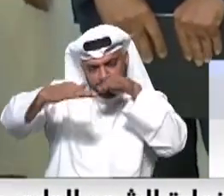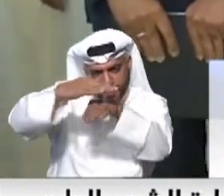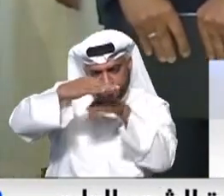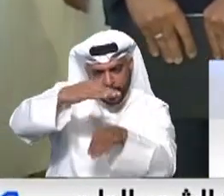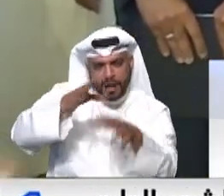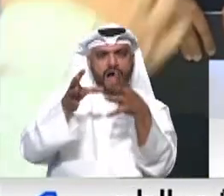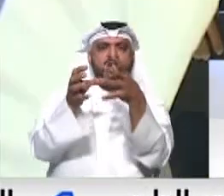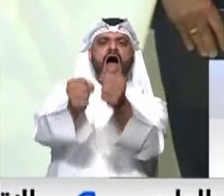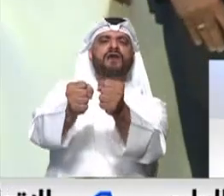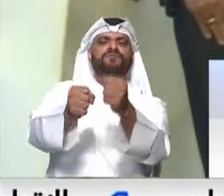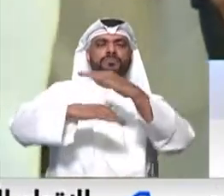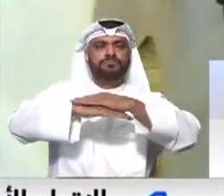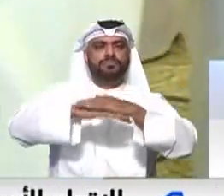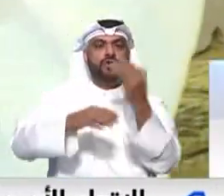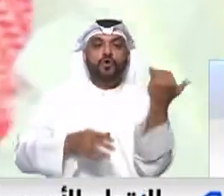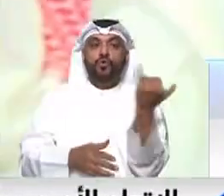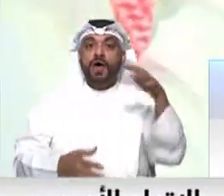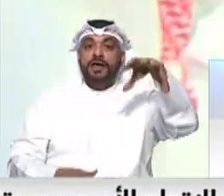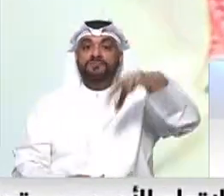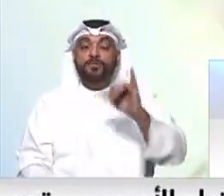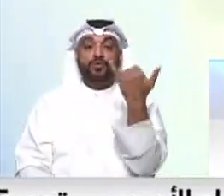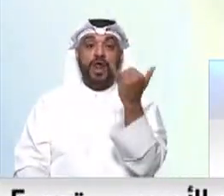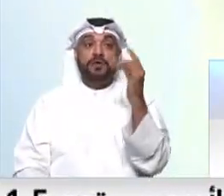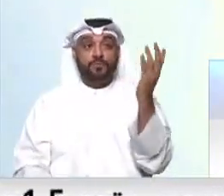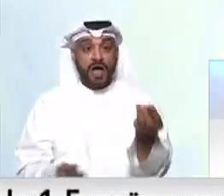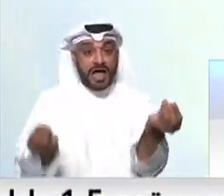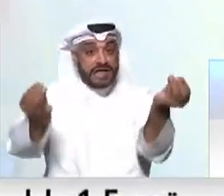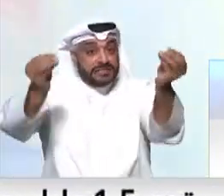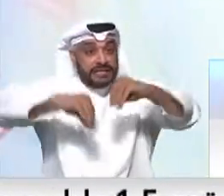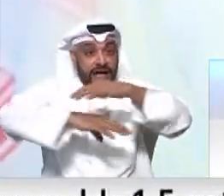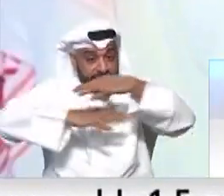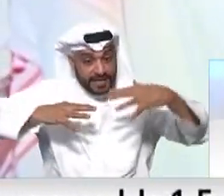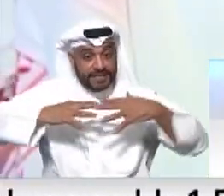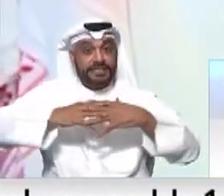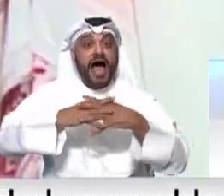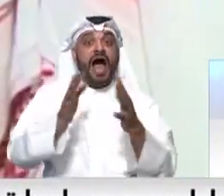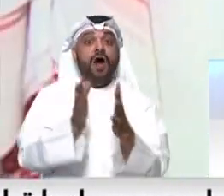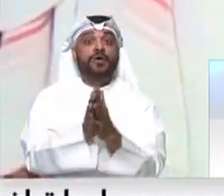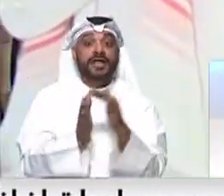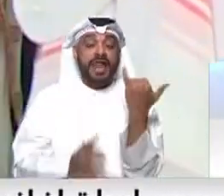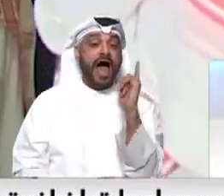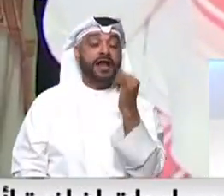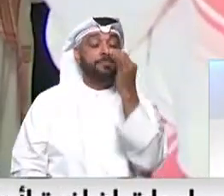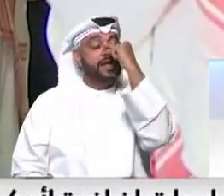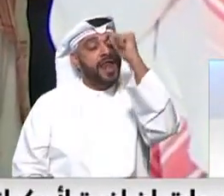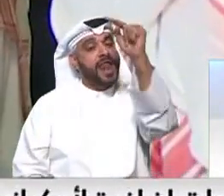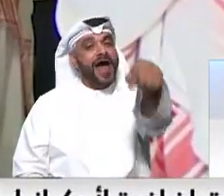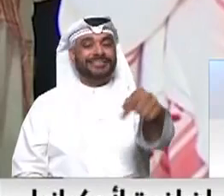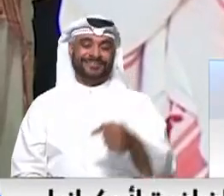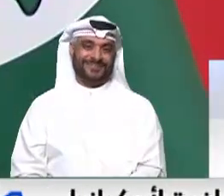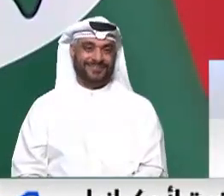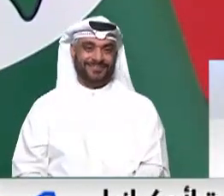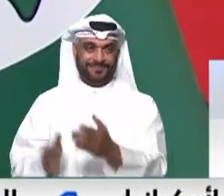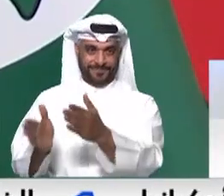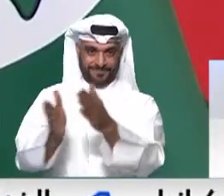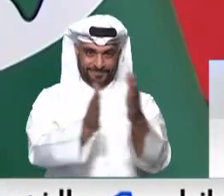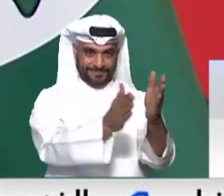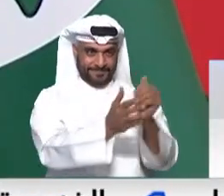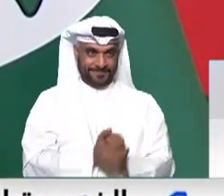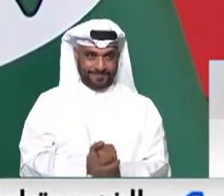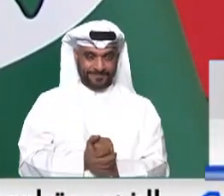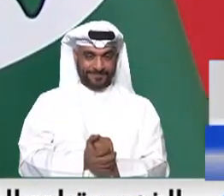قطاع المياه بالمنطقة العربية، وتعزيز ودعم التعاون العربي في استغلال الموارد المائية المشتركة. تمت